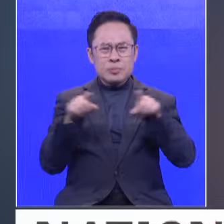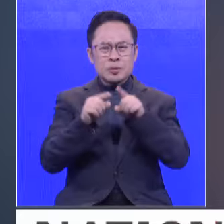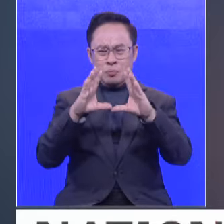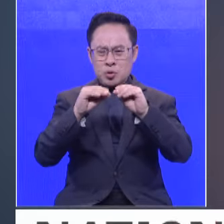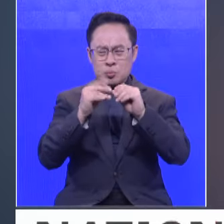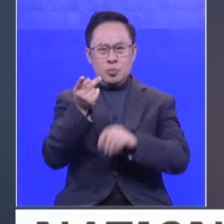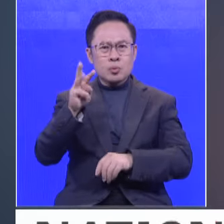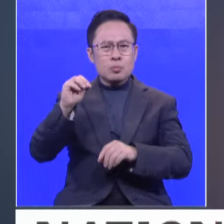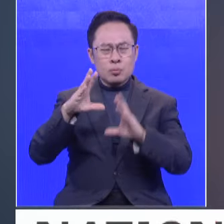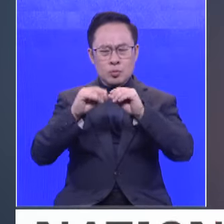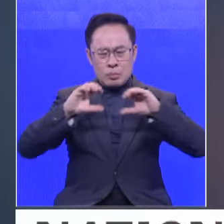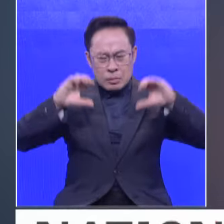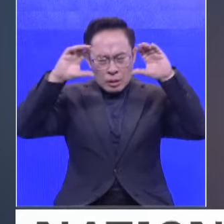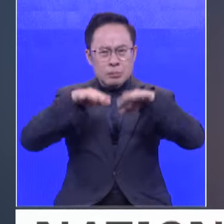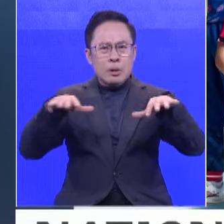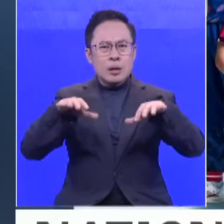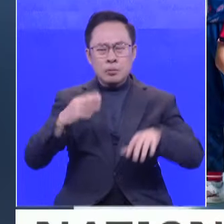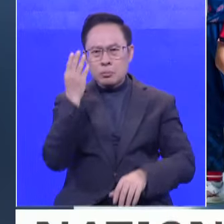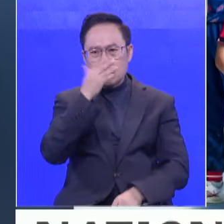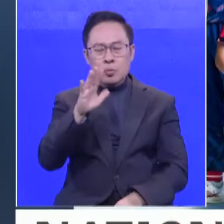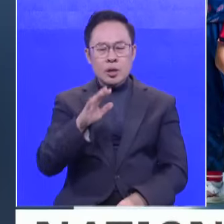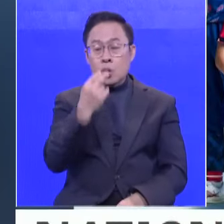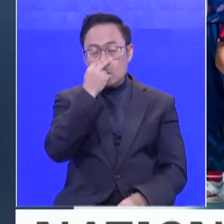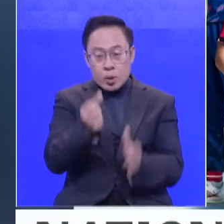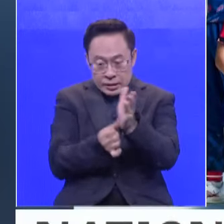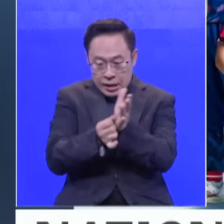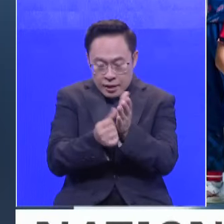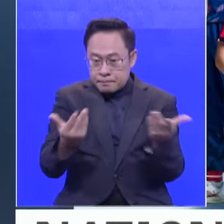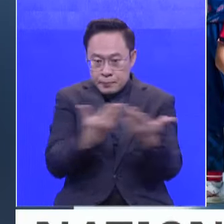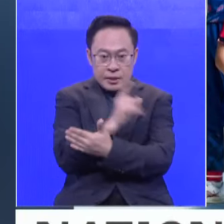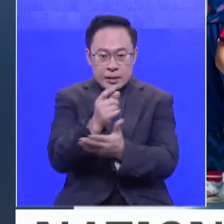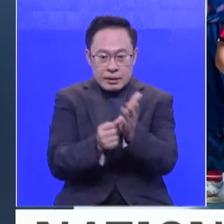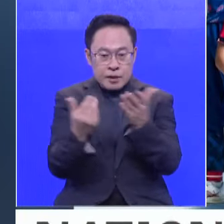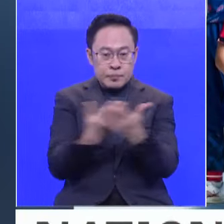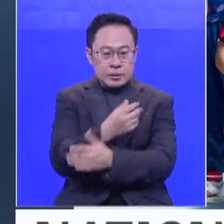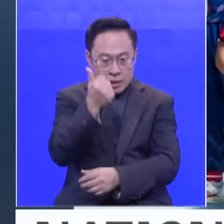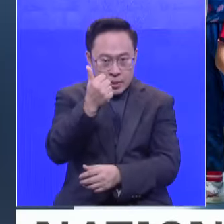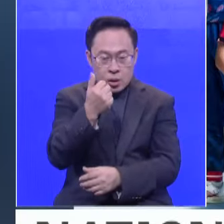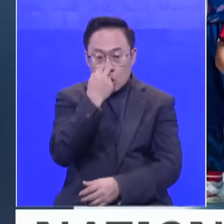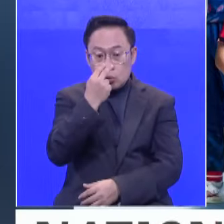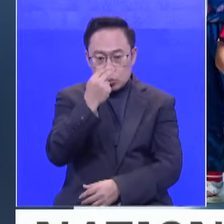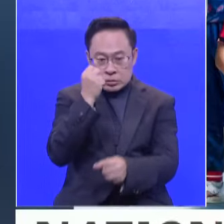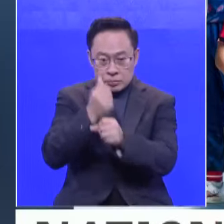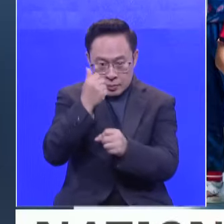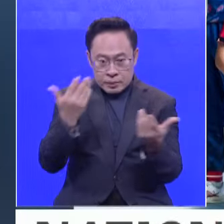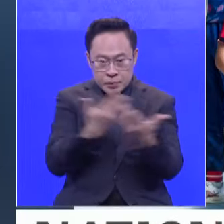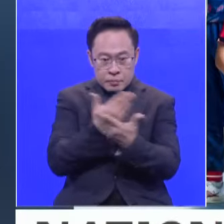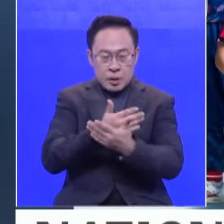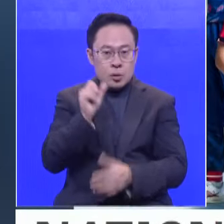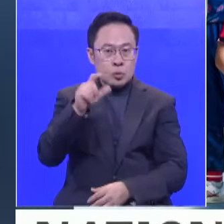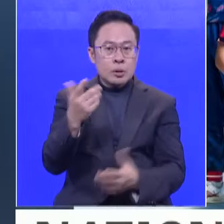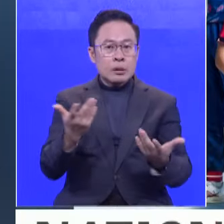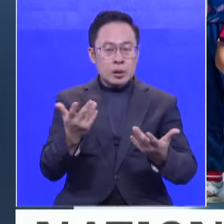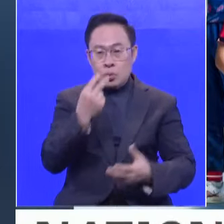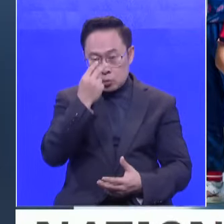นะคะก็ต้องมารอดูว่าท้ายที่สุดแล้วจะออกมาในรูปแบบไหนแล้วถ้าทำใหม่เนี่ยทำทันหรือเปล่านะคะที่อยากจะให้คุณผู้ช